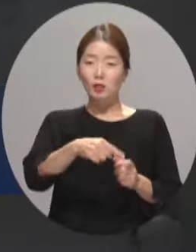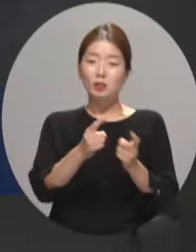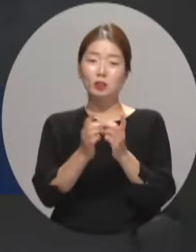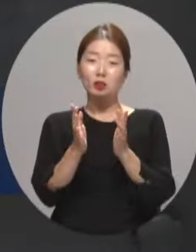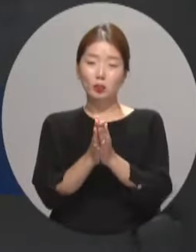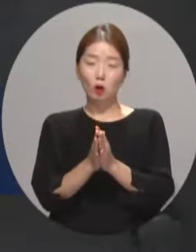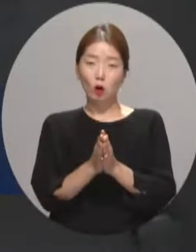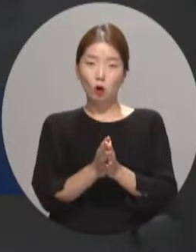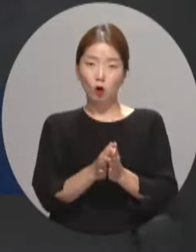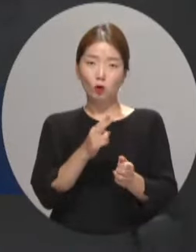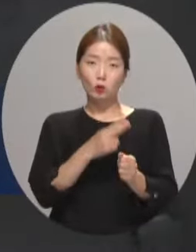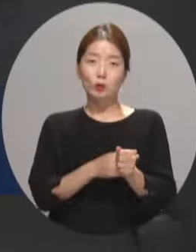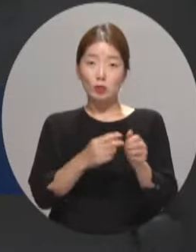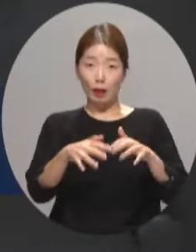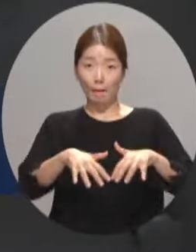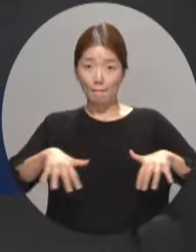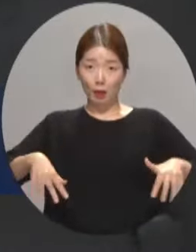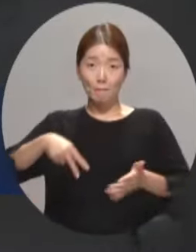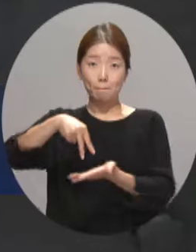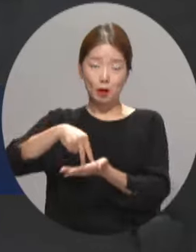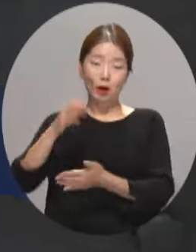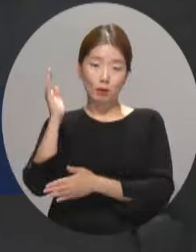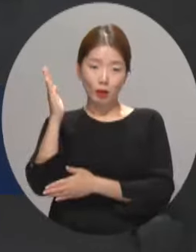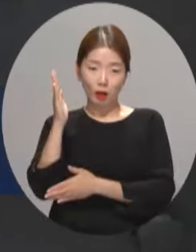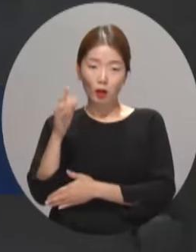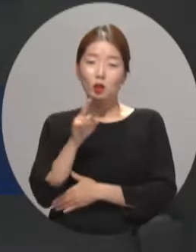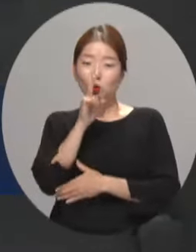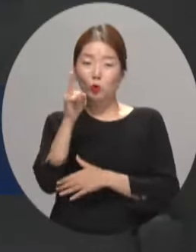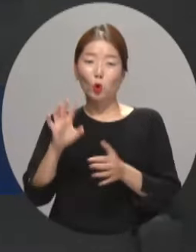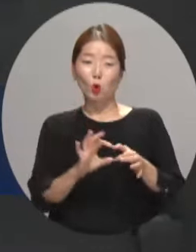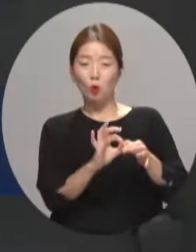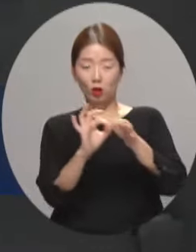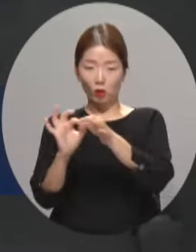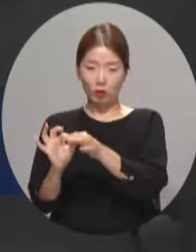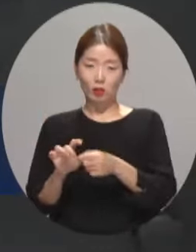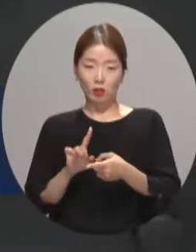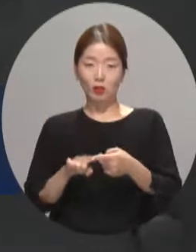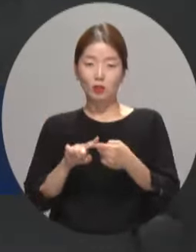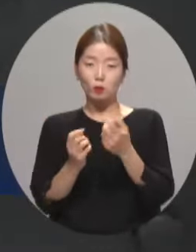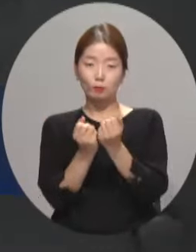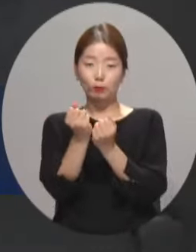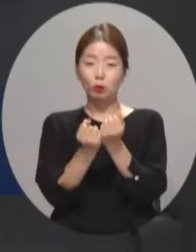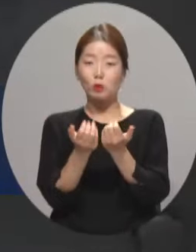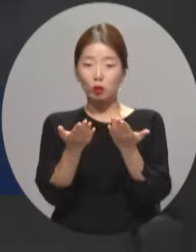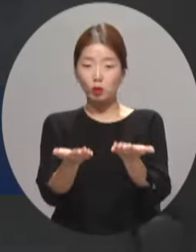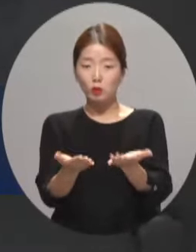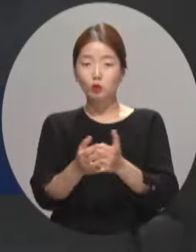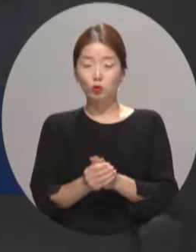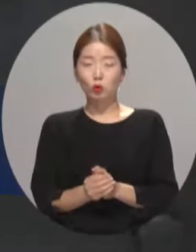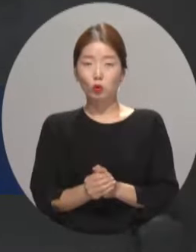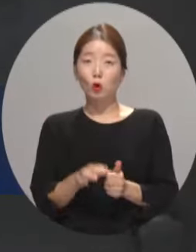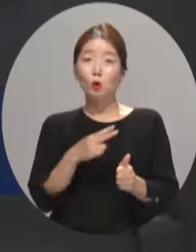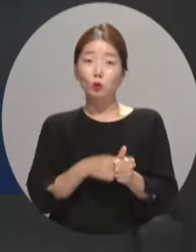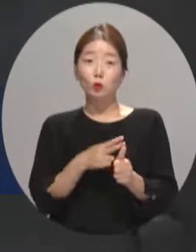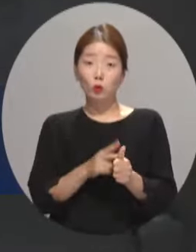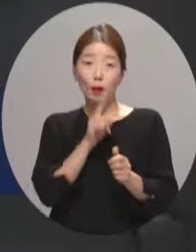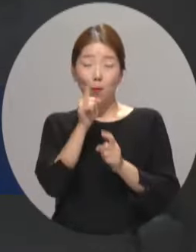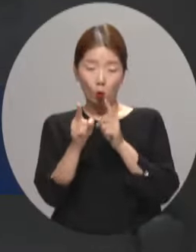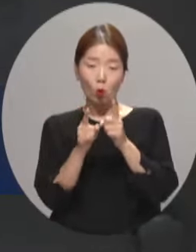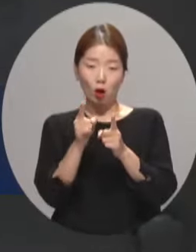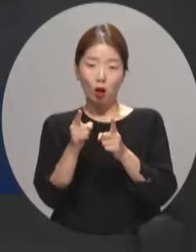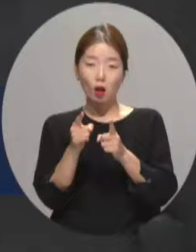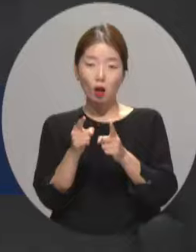직접 전 교수 앞에 나가서 소송에 관해서 그동안에 있었던 일을 소상히 다 교수님들께 보고를 드리라고